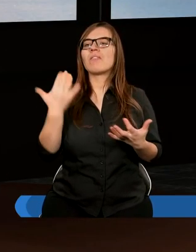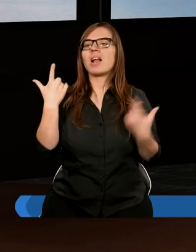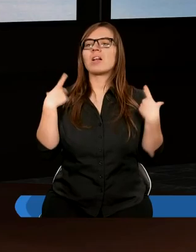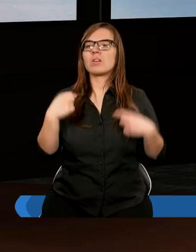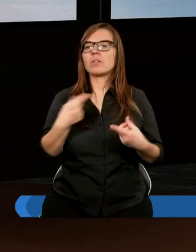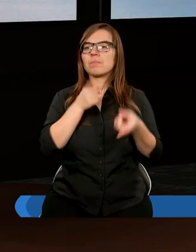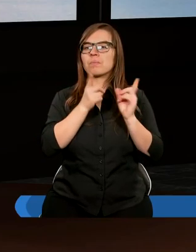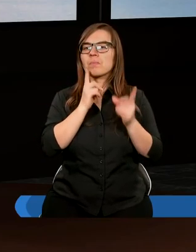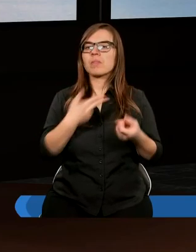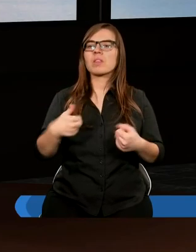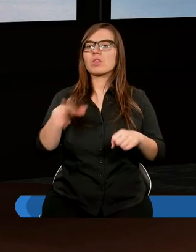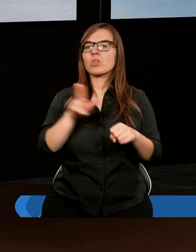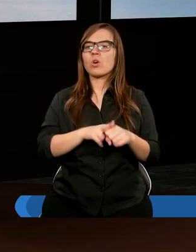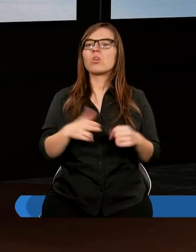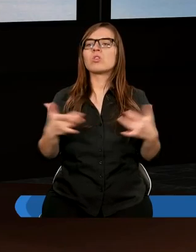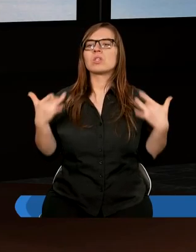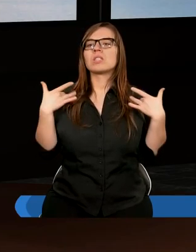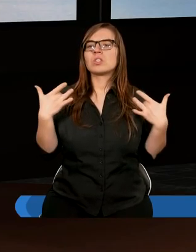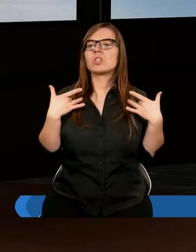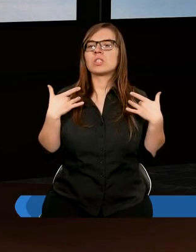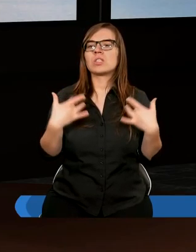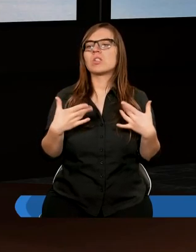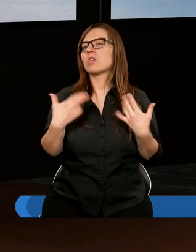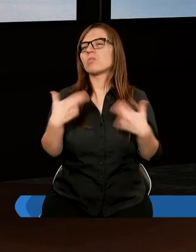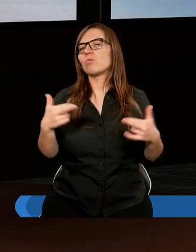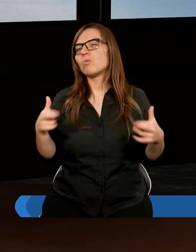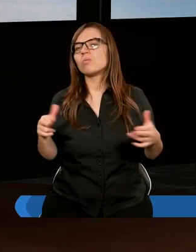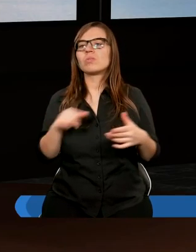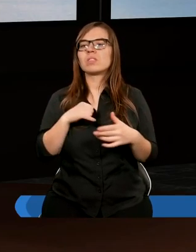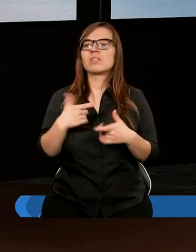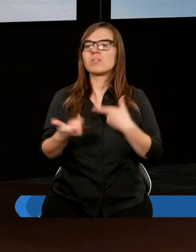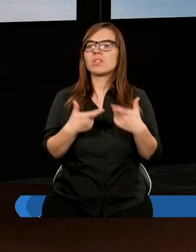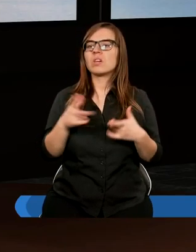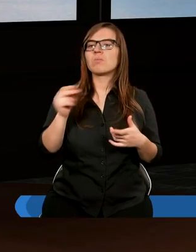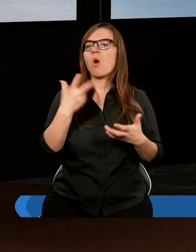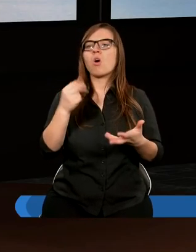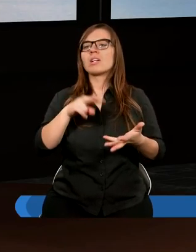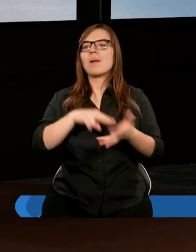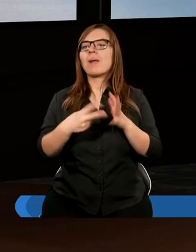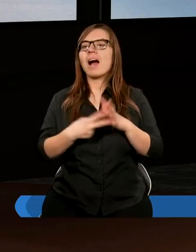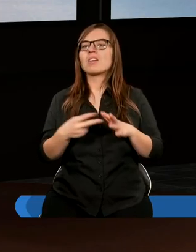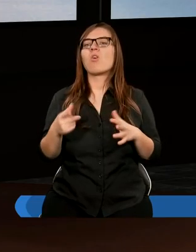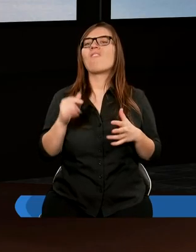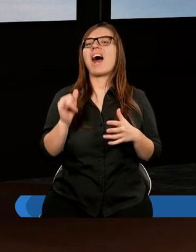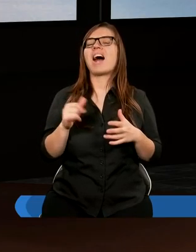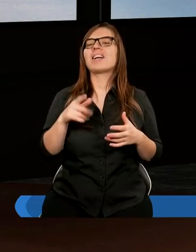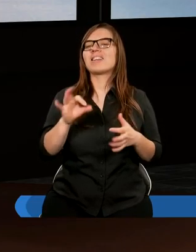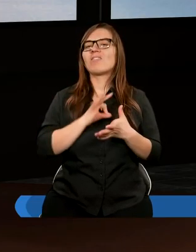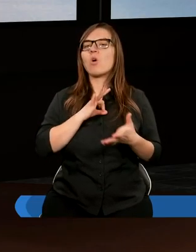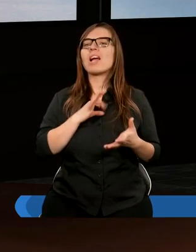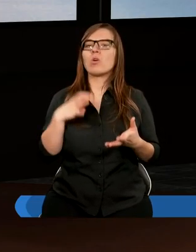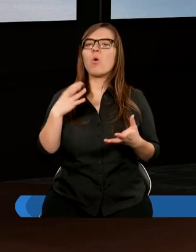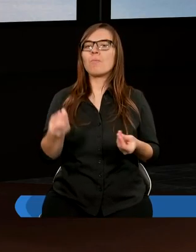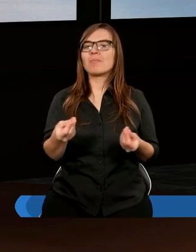osobami rozmawiałam, którym życie rozmyło się w związku z tym, że nie planowali swojego budżetu.